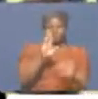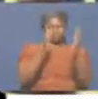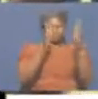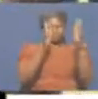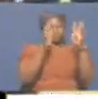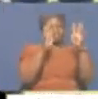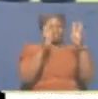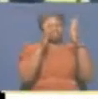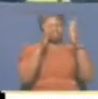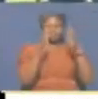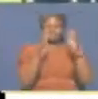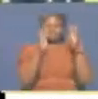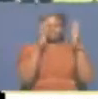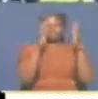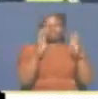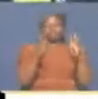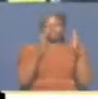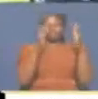makofi,